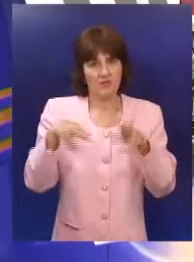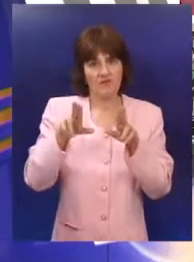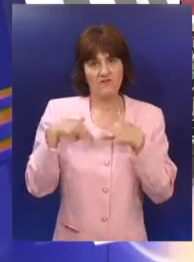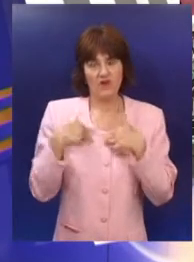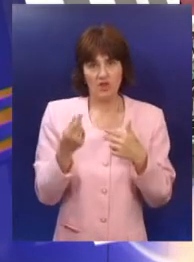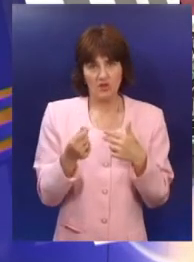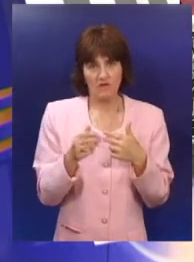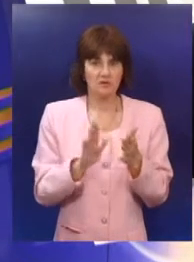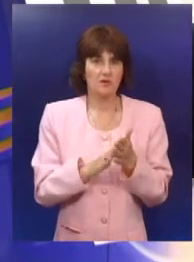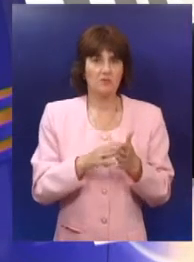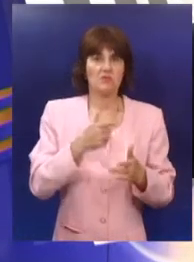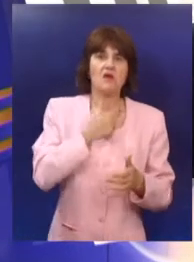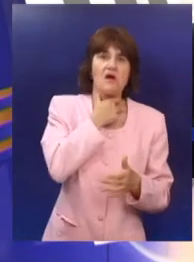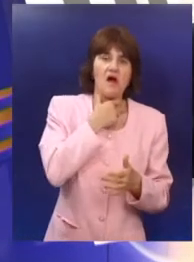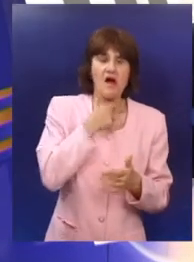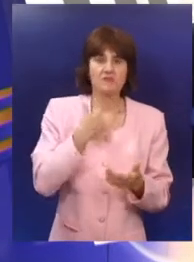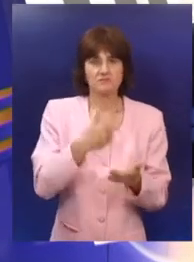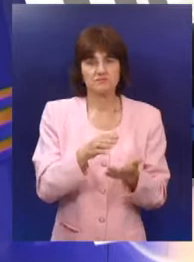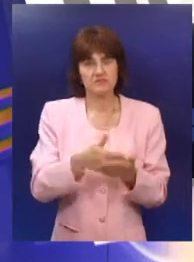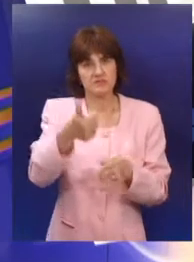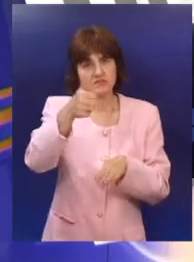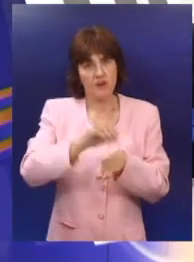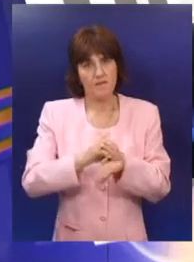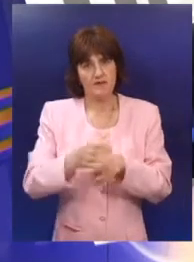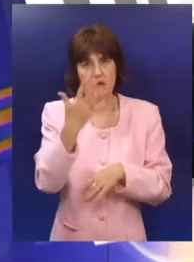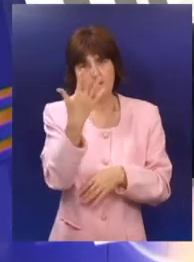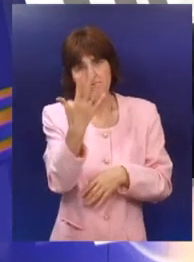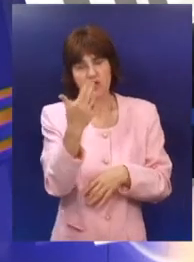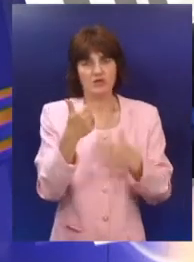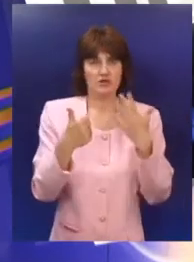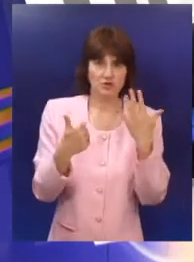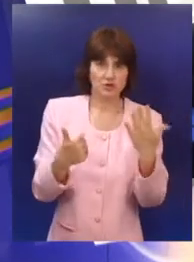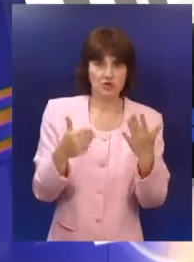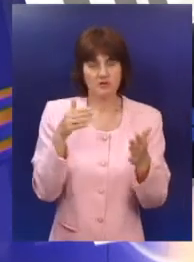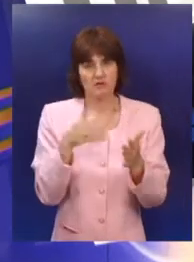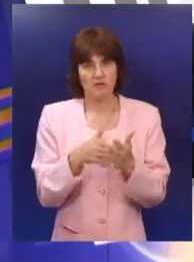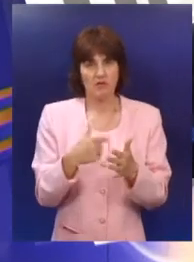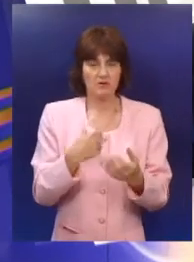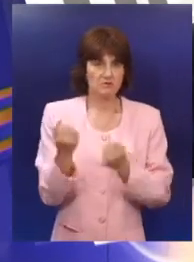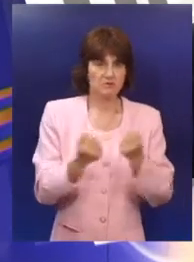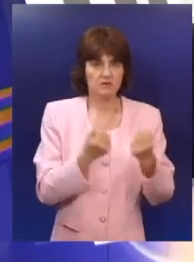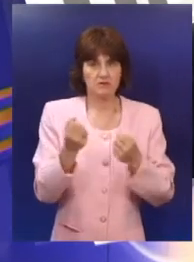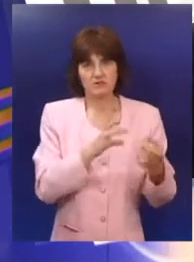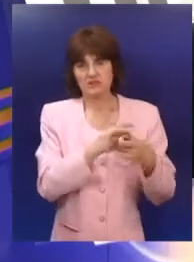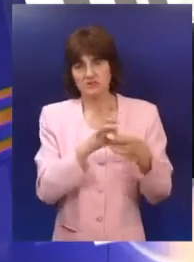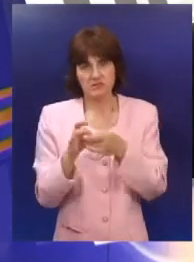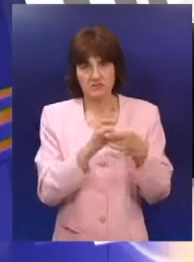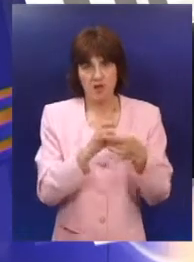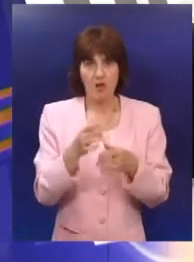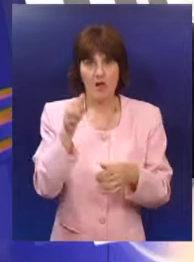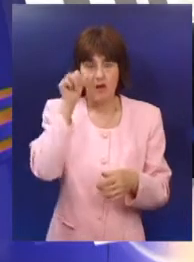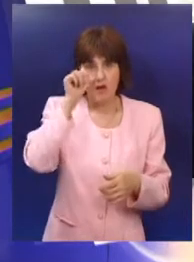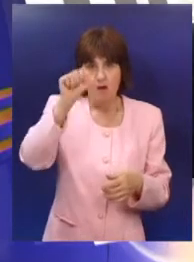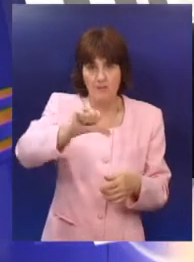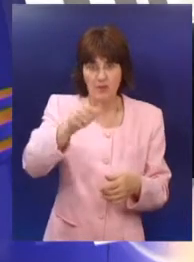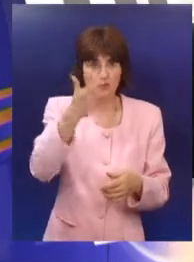Pa recimo na gas mi ode oko 5-6 hiljada dinara mesečno, znači vozim se konstantno, a na benzin